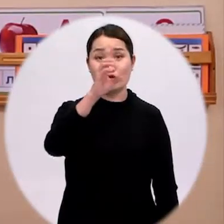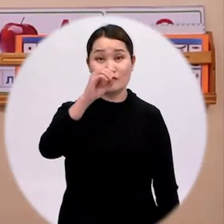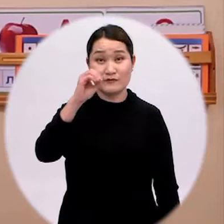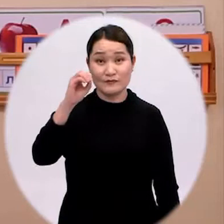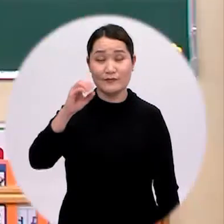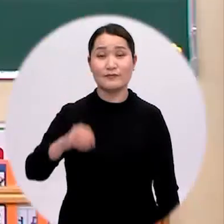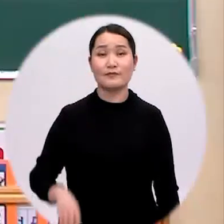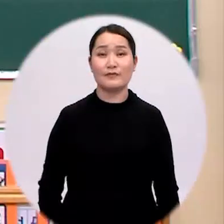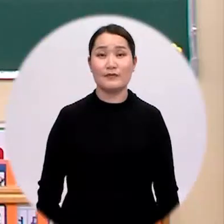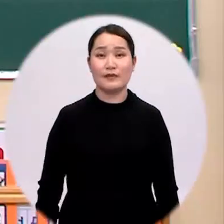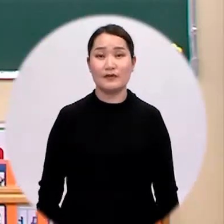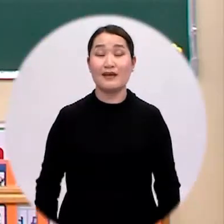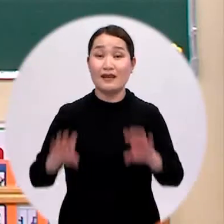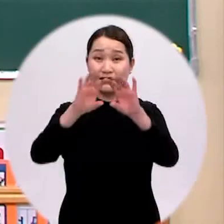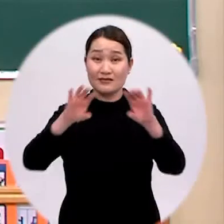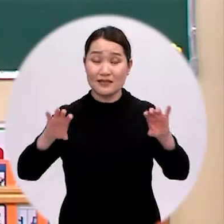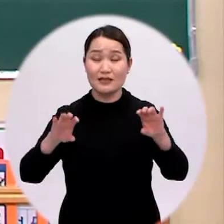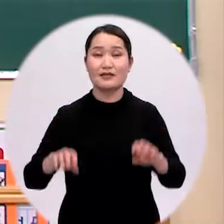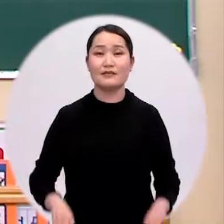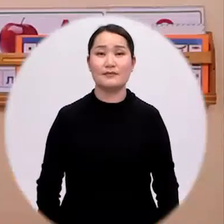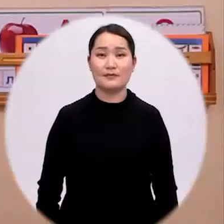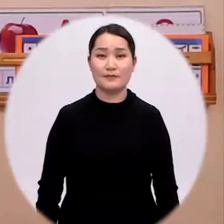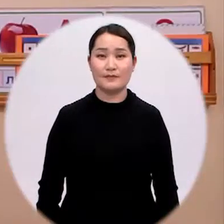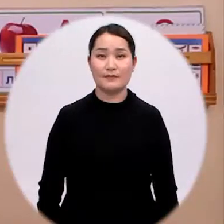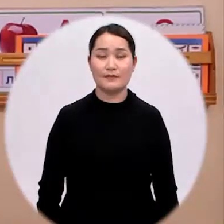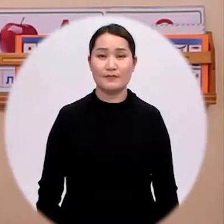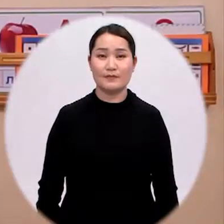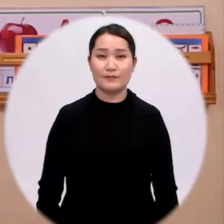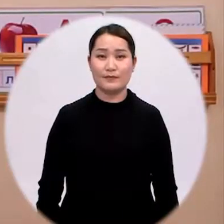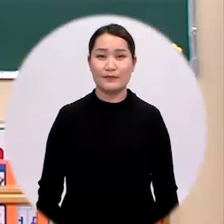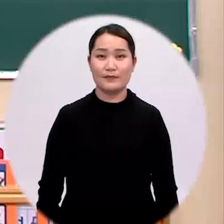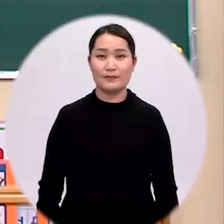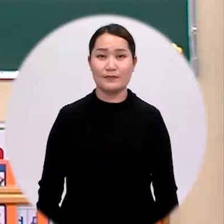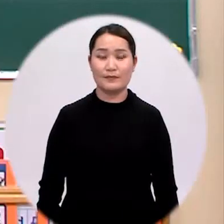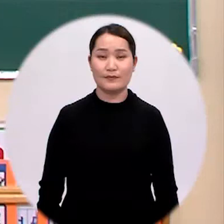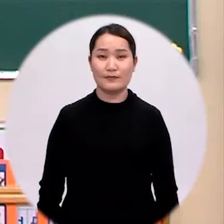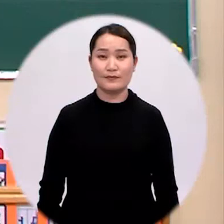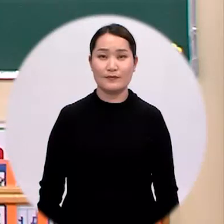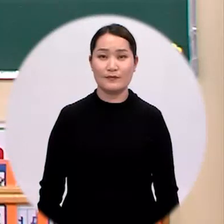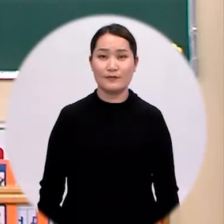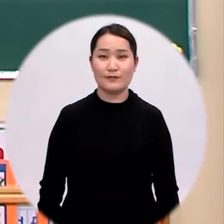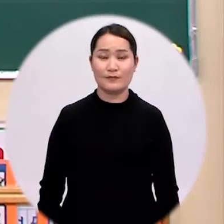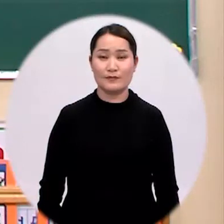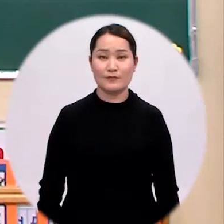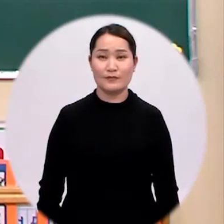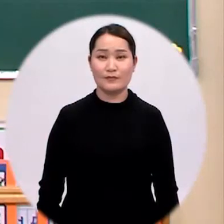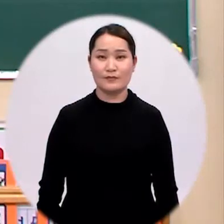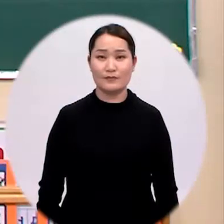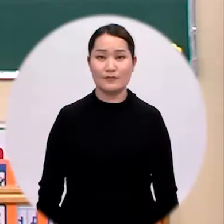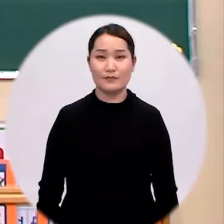төгрөг хэдэн төгрөг болж задрах бол юу гэж бодож байна? За тийм ээ. 100 төгрөг